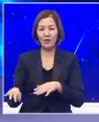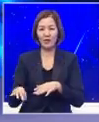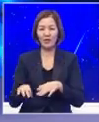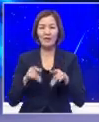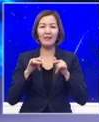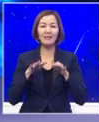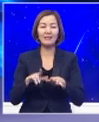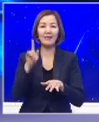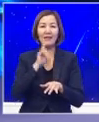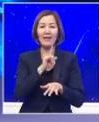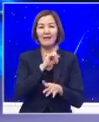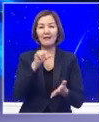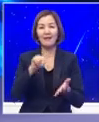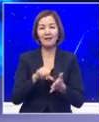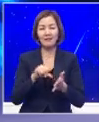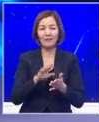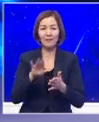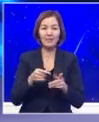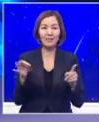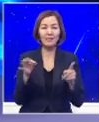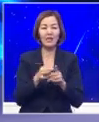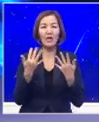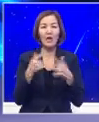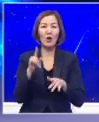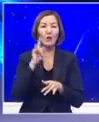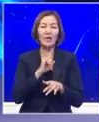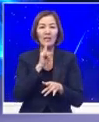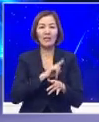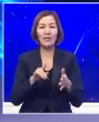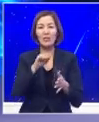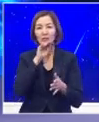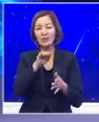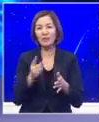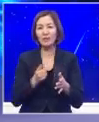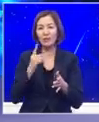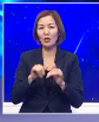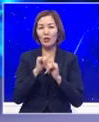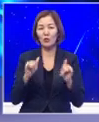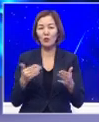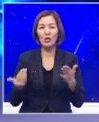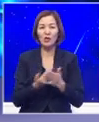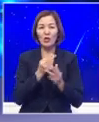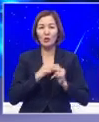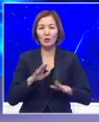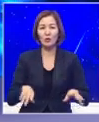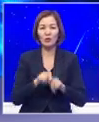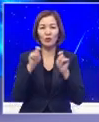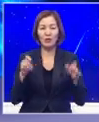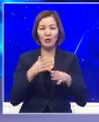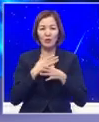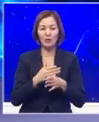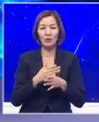іскер жандар қатысты. Форумның басты мақсаты ауыл әйелдерінің кәсіби шеберлігін арттыру, жаңа жұмыс орындарының ашылуына